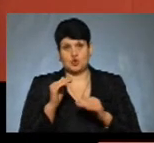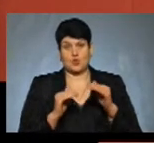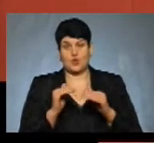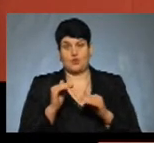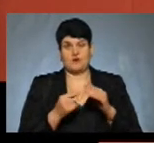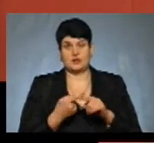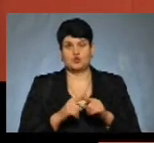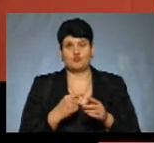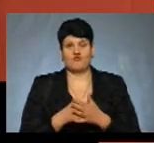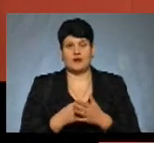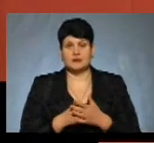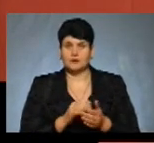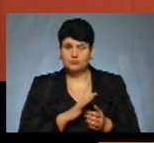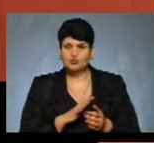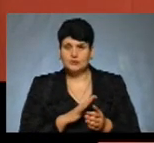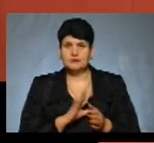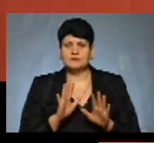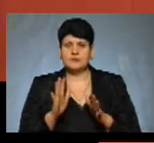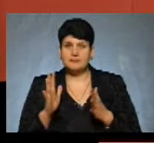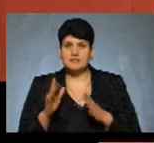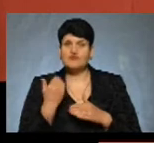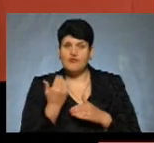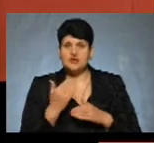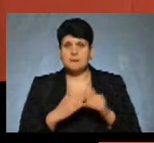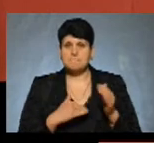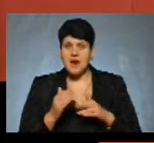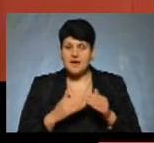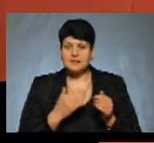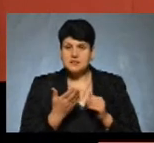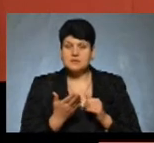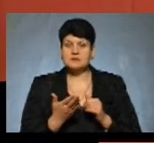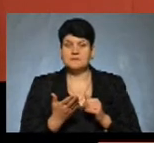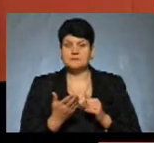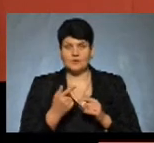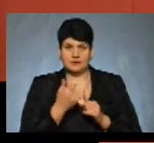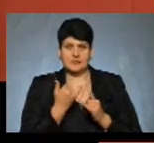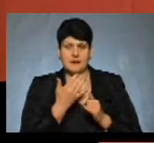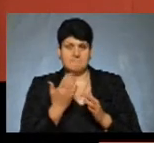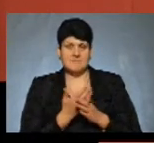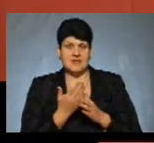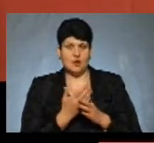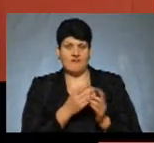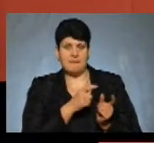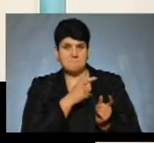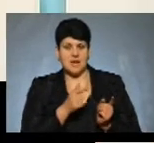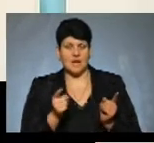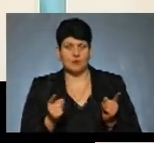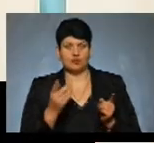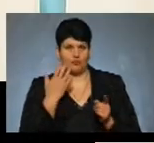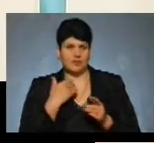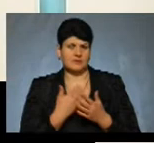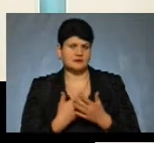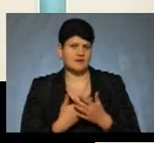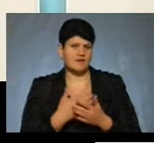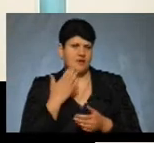митну вартість. Чи траплялися в вашій практиці, от зараз в час цього пільгового періоду, такі випадки, коли здавалося,